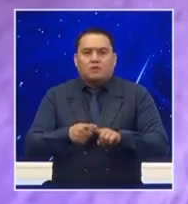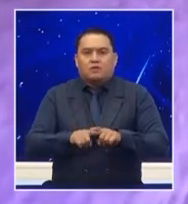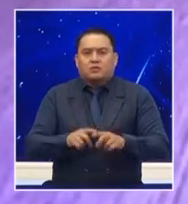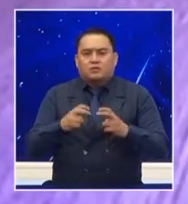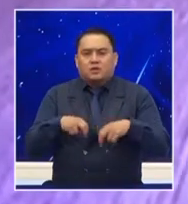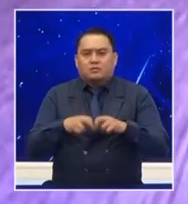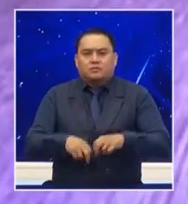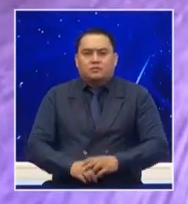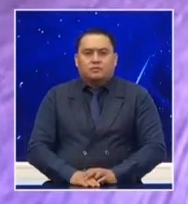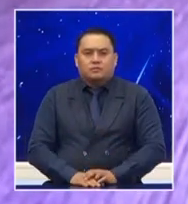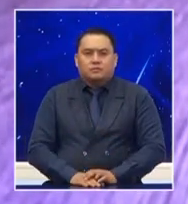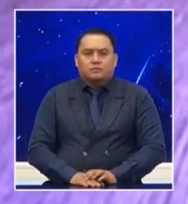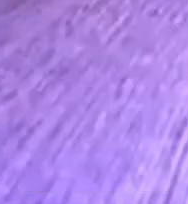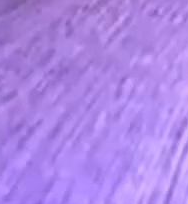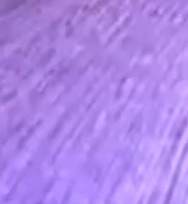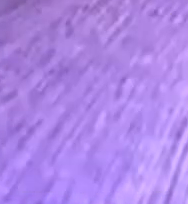Ведется расследование.